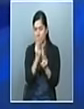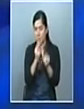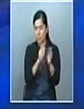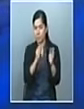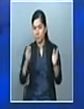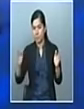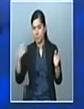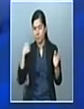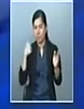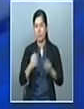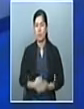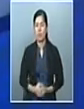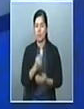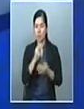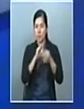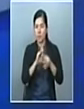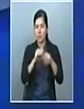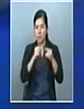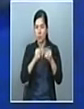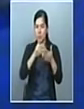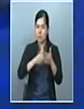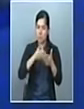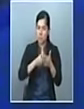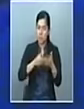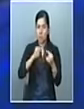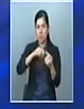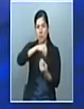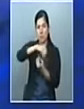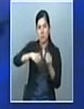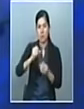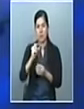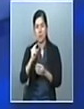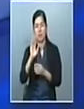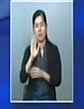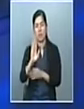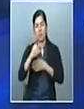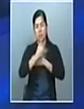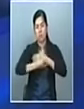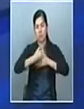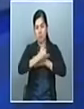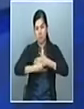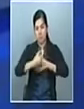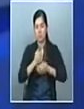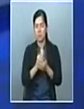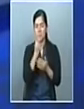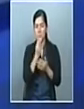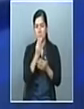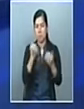แล้วก็อาจจะต้องติดตามกับปัจจัยเศรษฐกิจต่างประเทศด้วยโดยเฉพาะอย่างยิ่งค่ะอย่างที่บอกกันไปนะคะว่าหนึ่งในตัวเลขที่จับตามองกัน